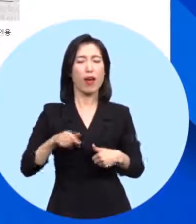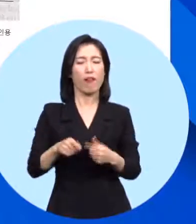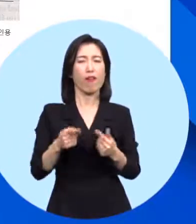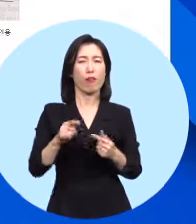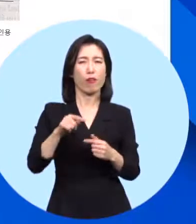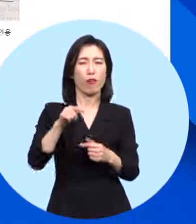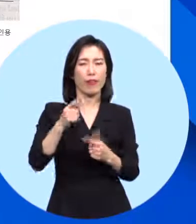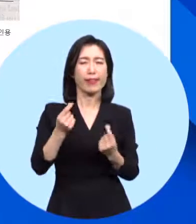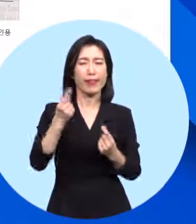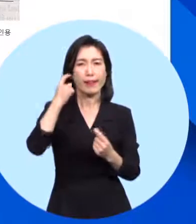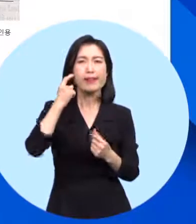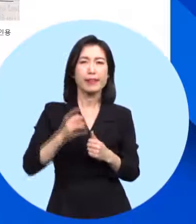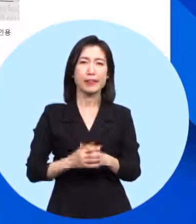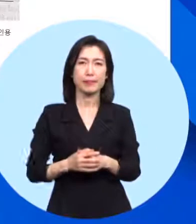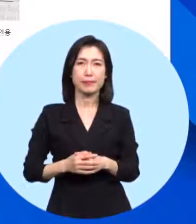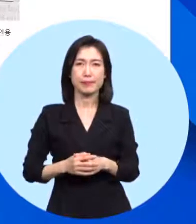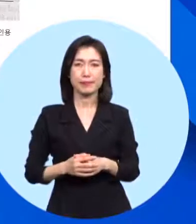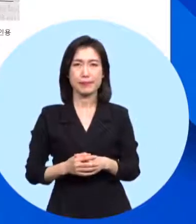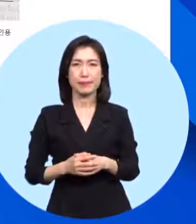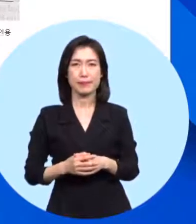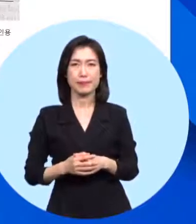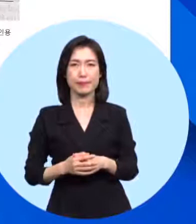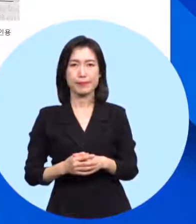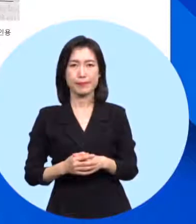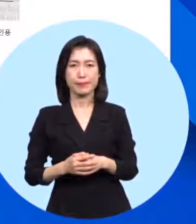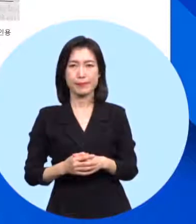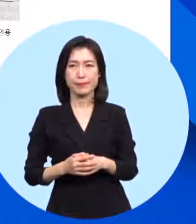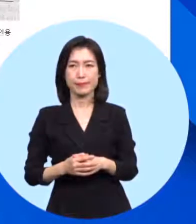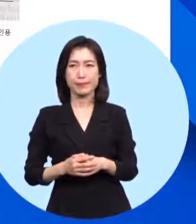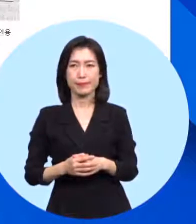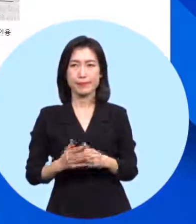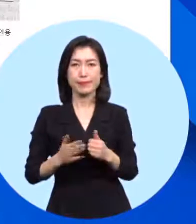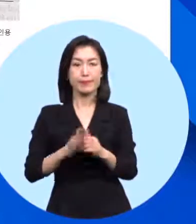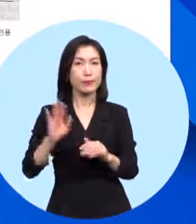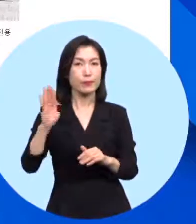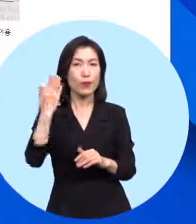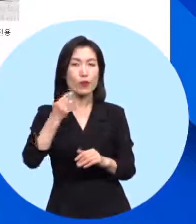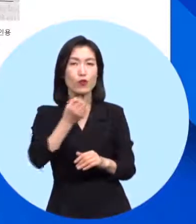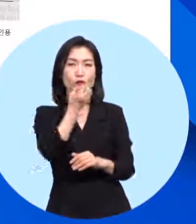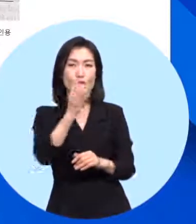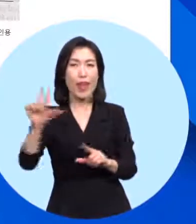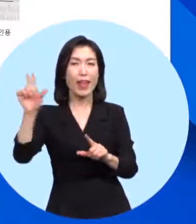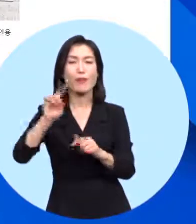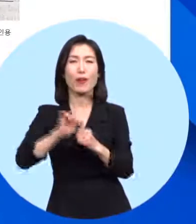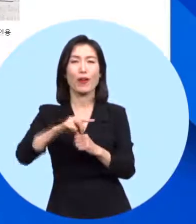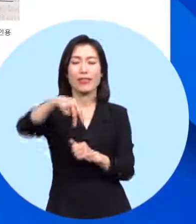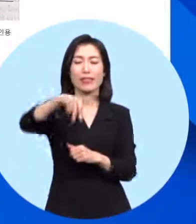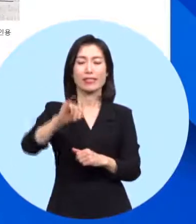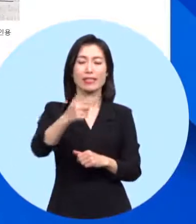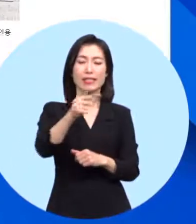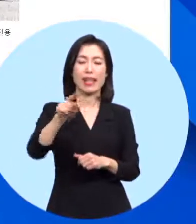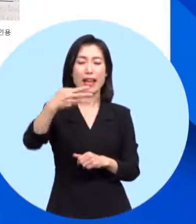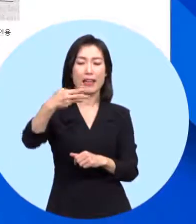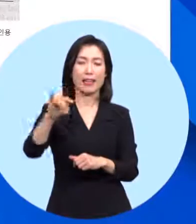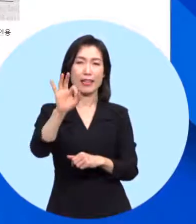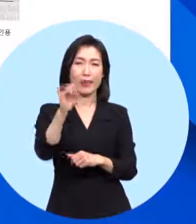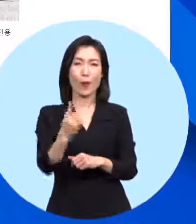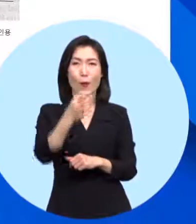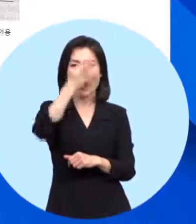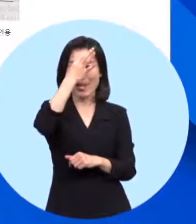봅니다. 이런 점에서 우리가 요즘에 유행하는 게 시나리오 기법입니다. 어떤 시나리오를 쓸